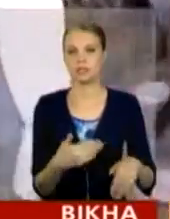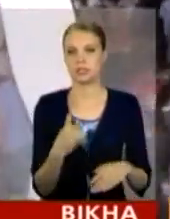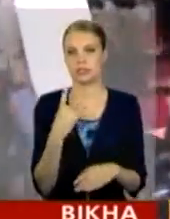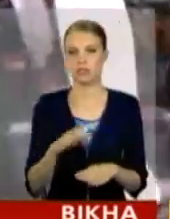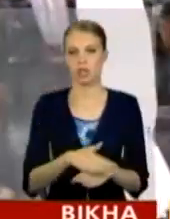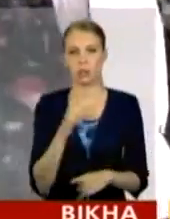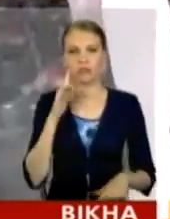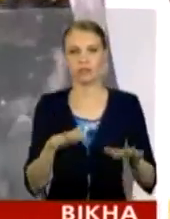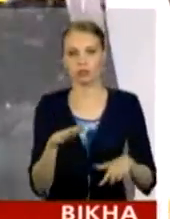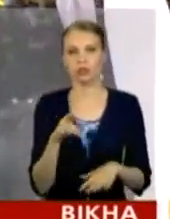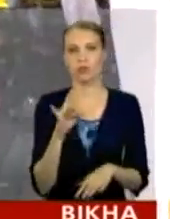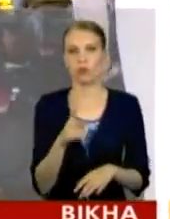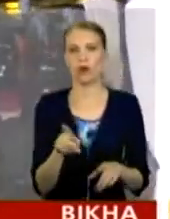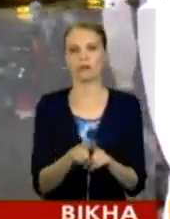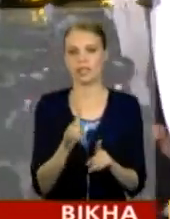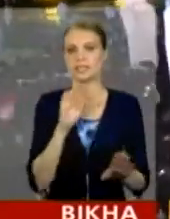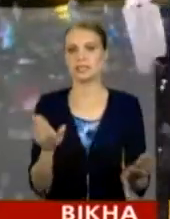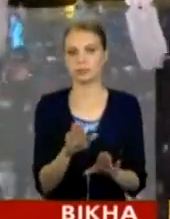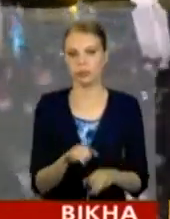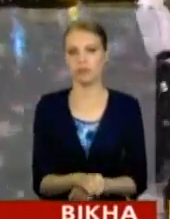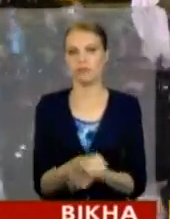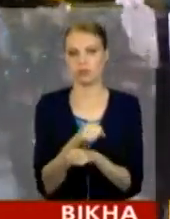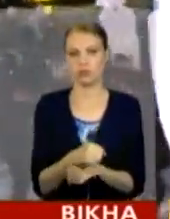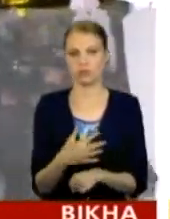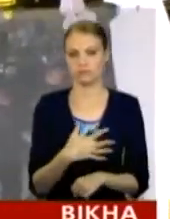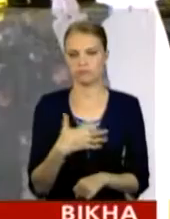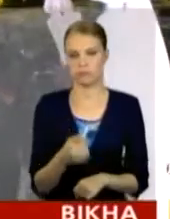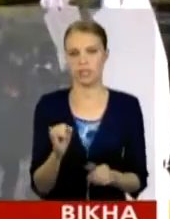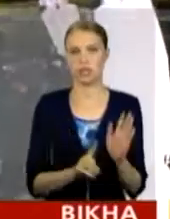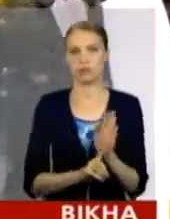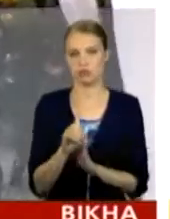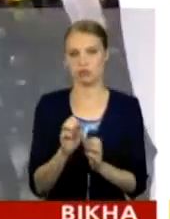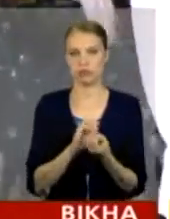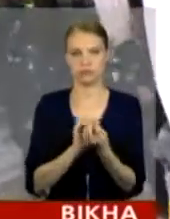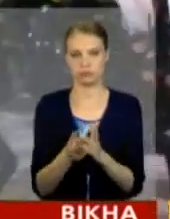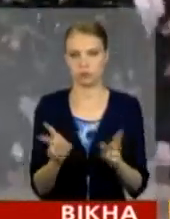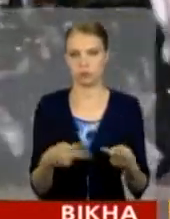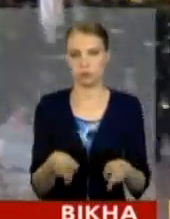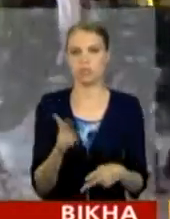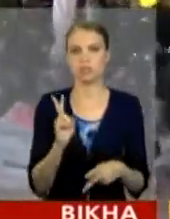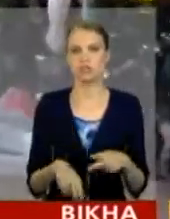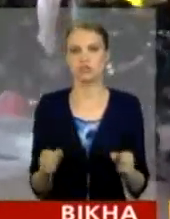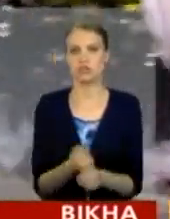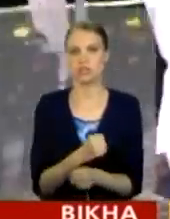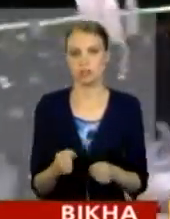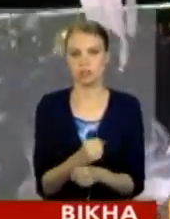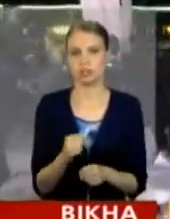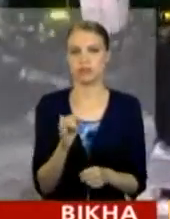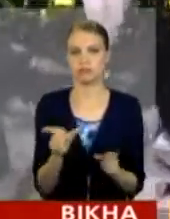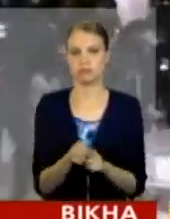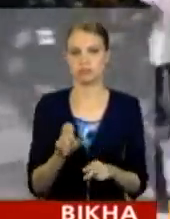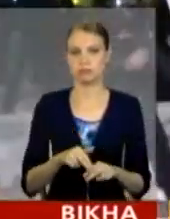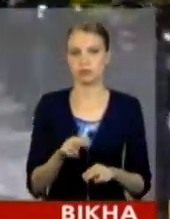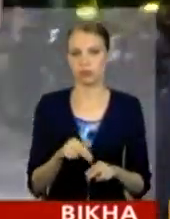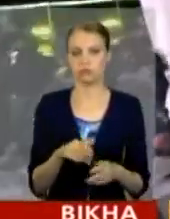недовгих вагань Лорак таки заспівала, протестувальники не стрималися і заходилися трощити клуб. Закінчилася бійка із